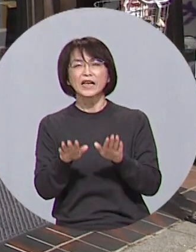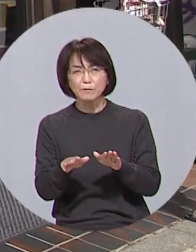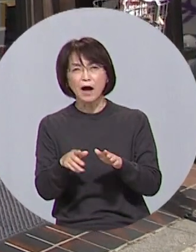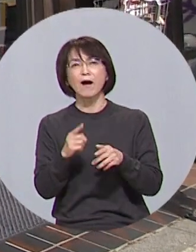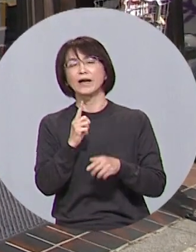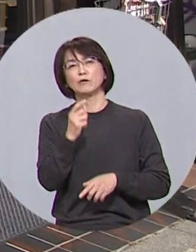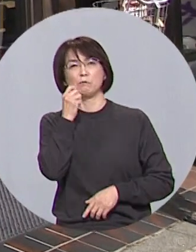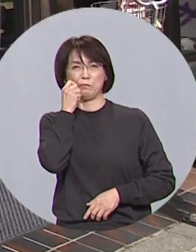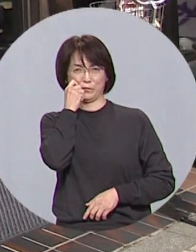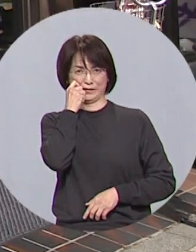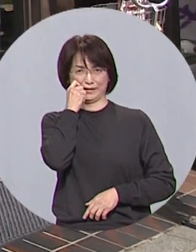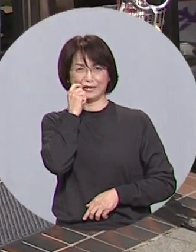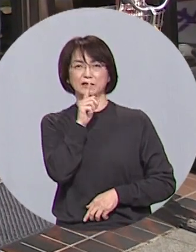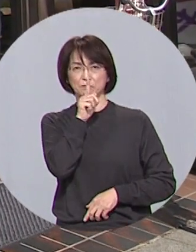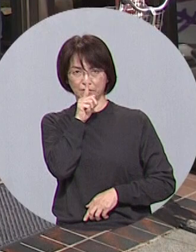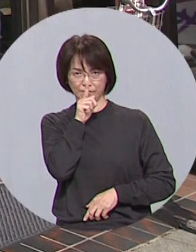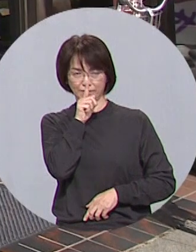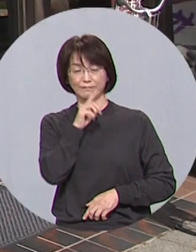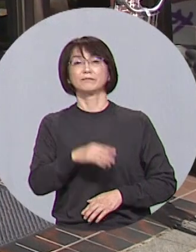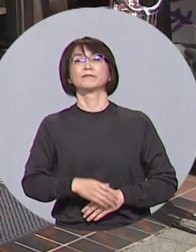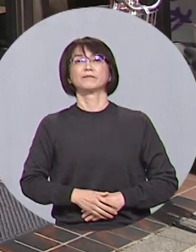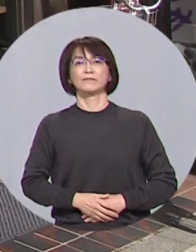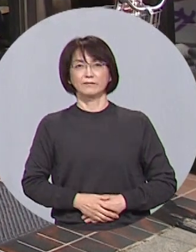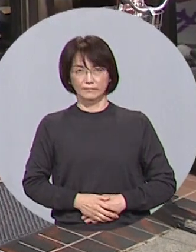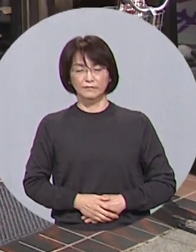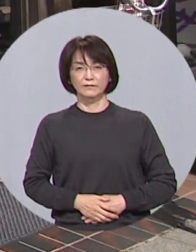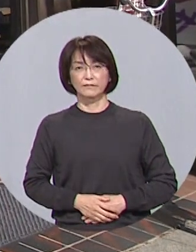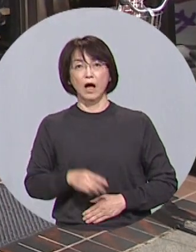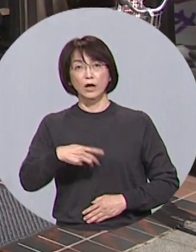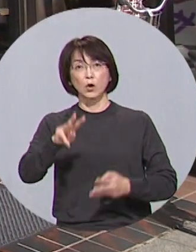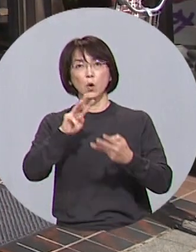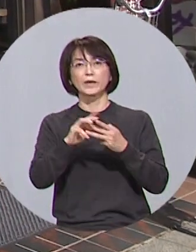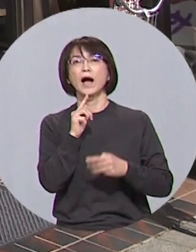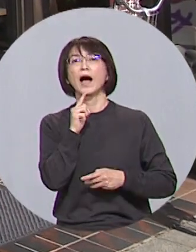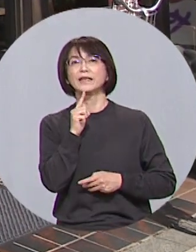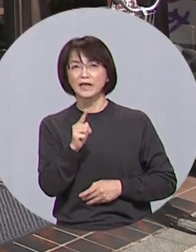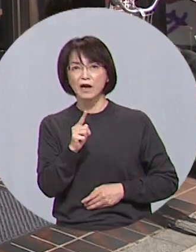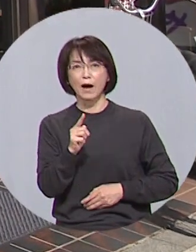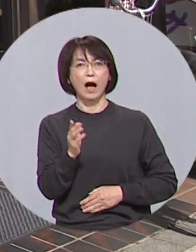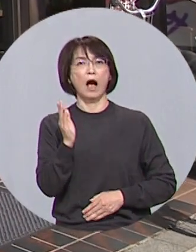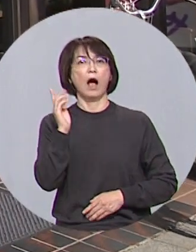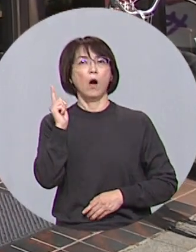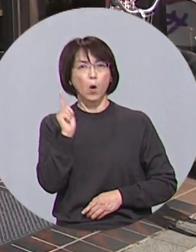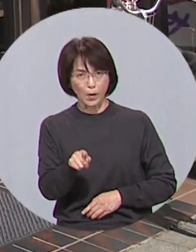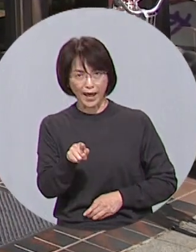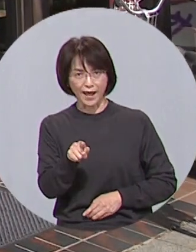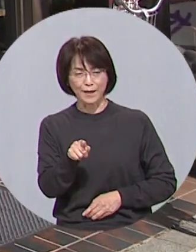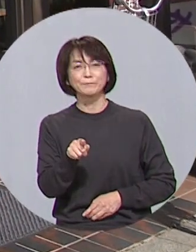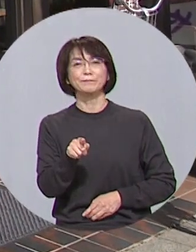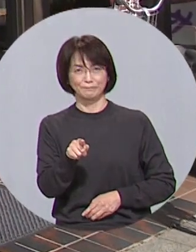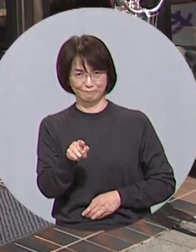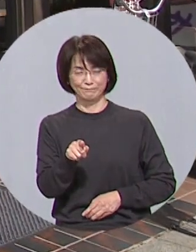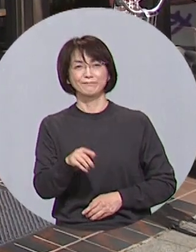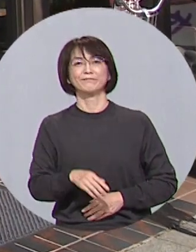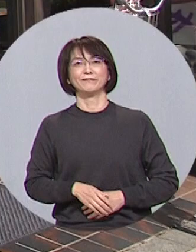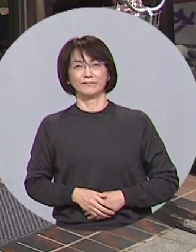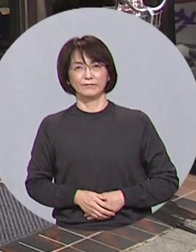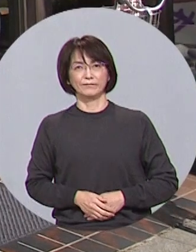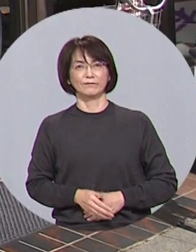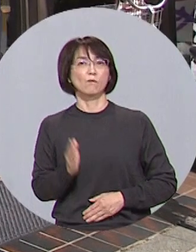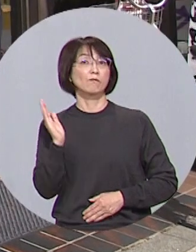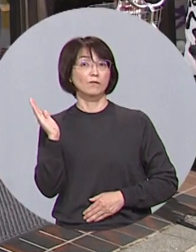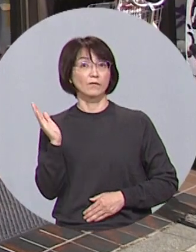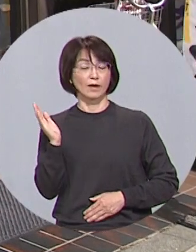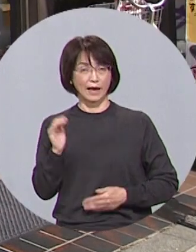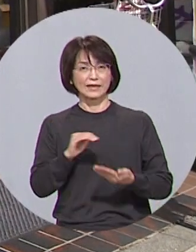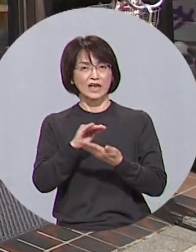見ていただいてって感じですか。 はい、見ていただいてということなんで、うん、ちょっと、まあ、行田といえば、はい、とりあえずこれだろうということで、 うん、 こちらの